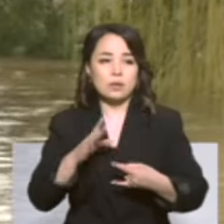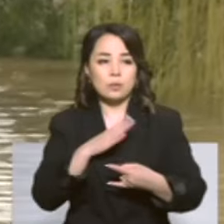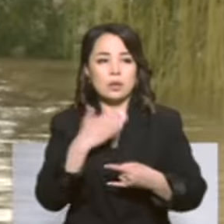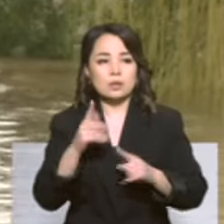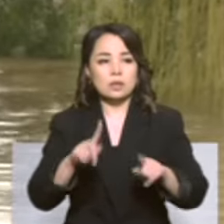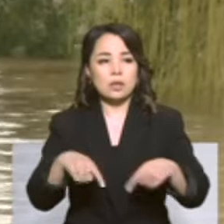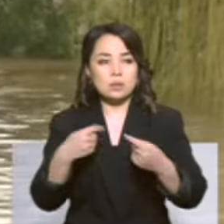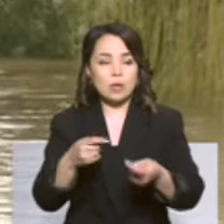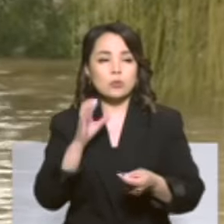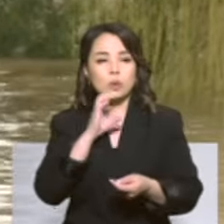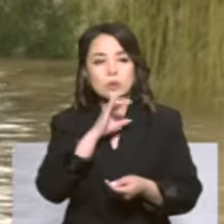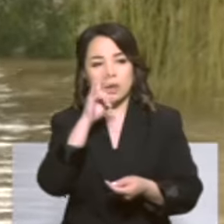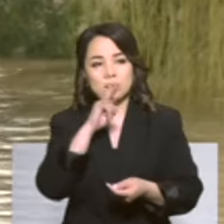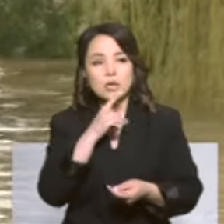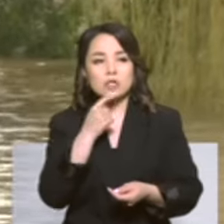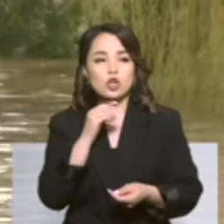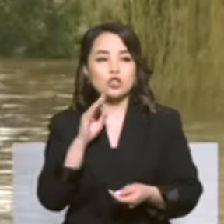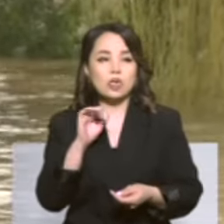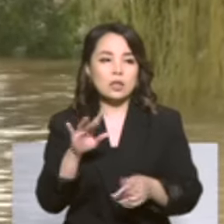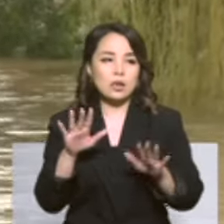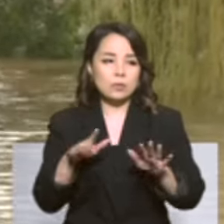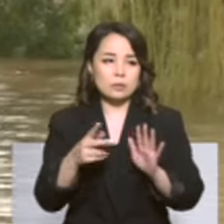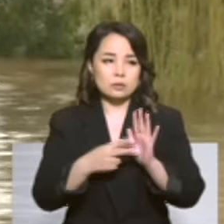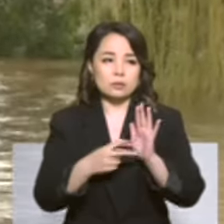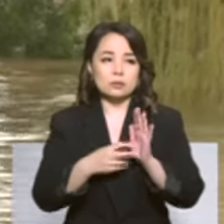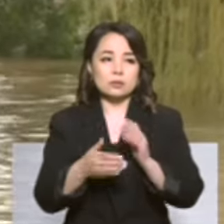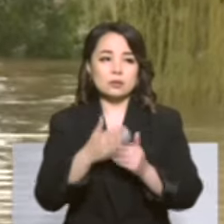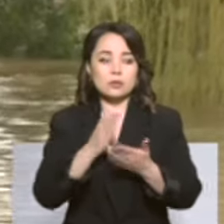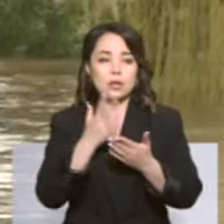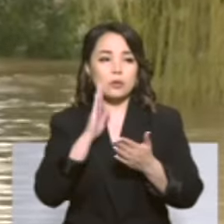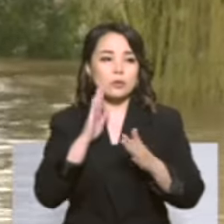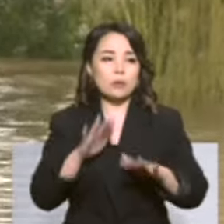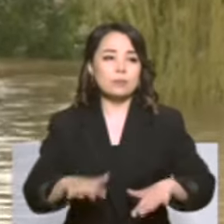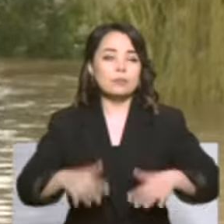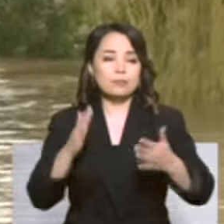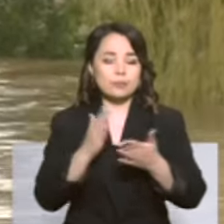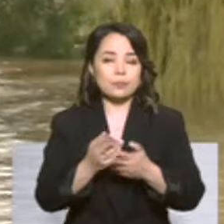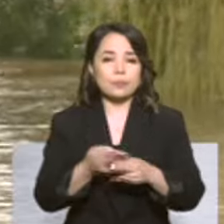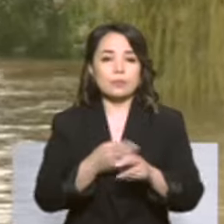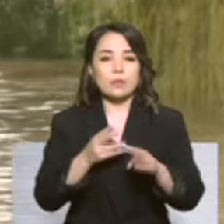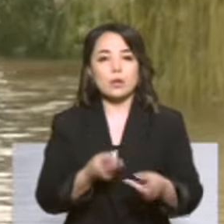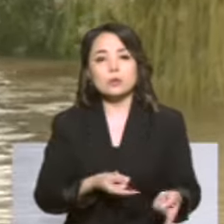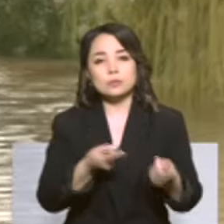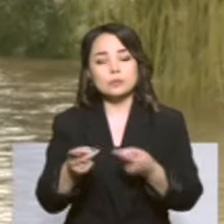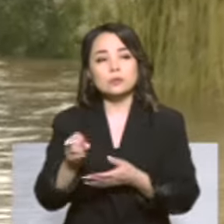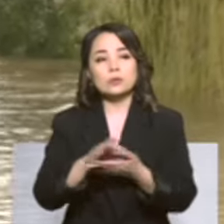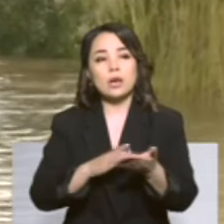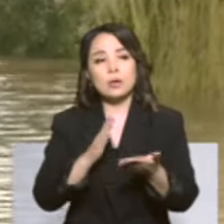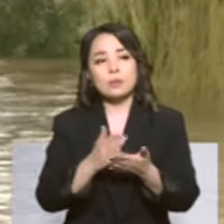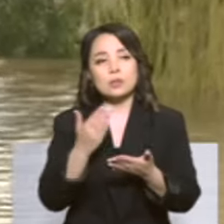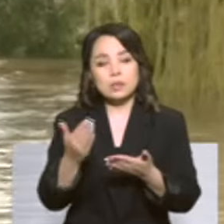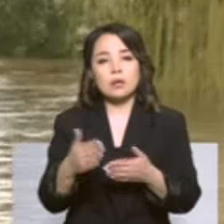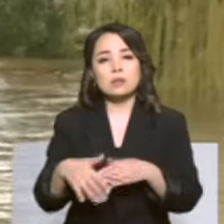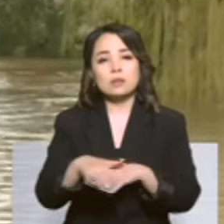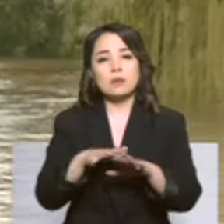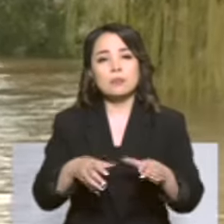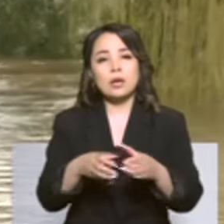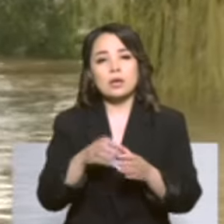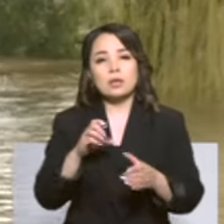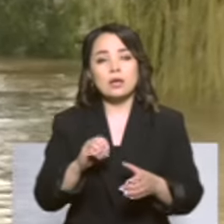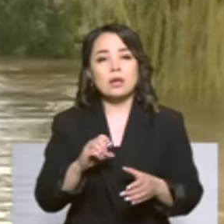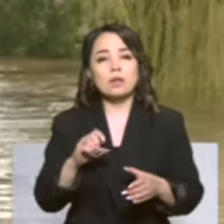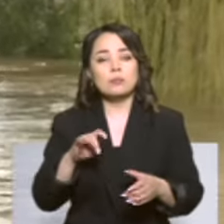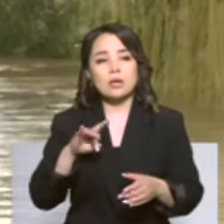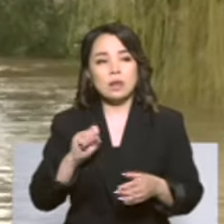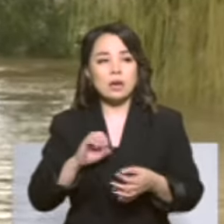Солтүстік Қазақстандағы Қызылжар ауданында 700-ден астам үйді су басты. Эвакуация әлі де жалғасуда. Теріскейдегі әріптесім Эльмира